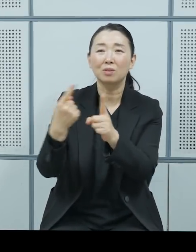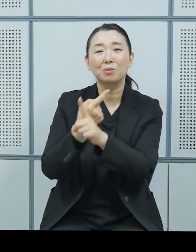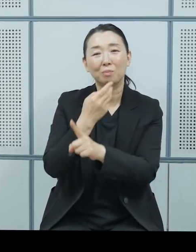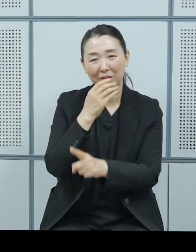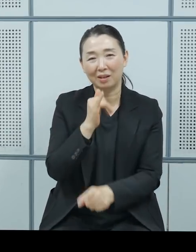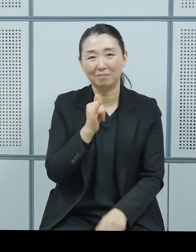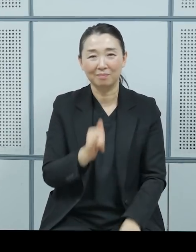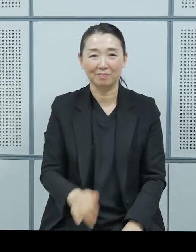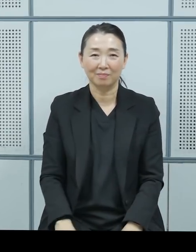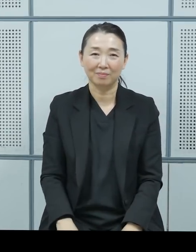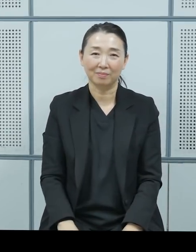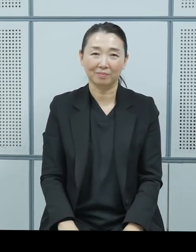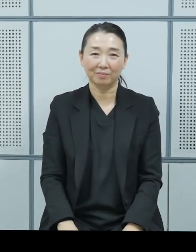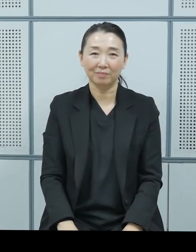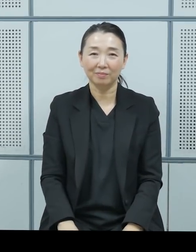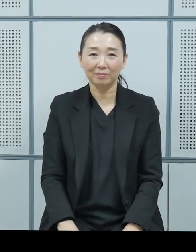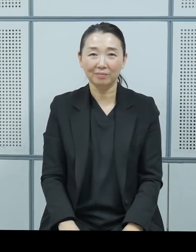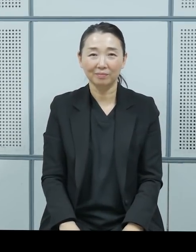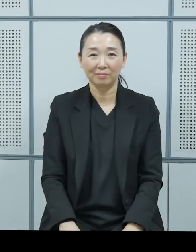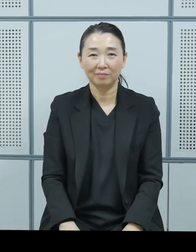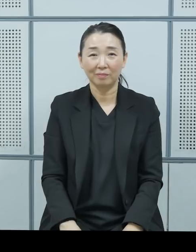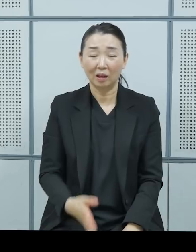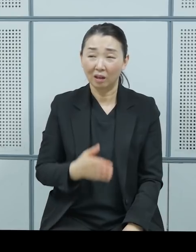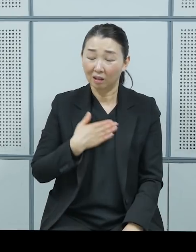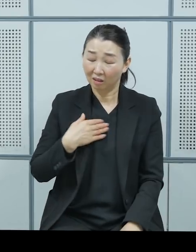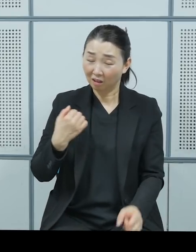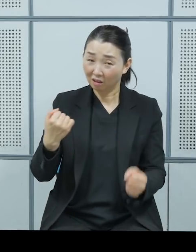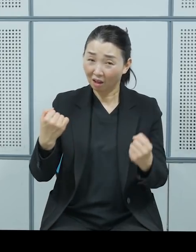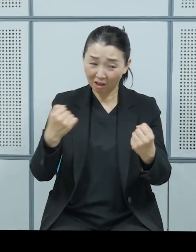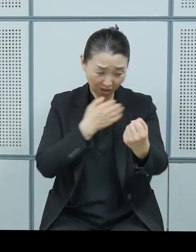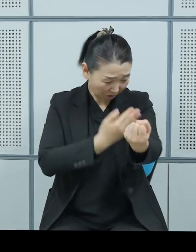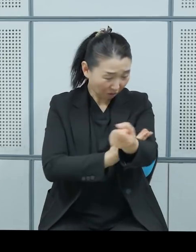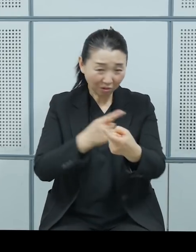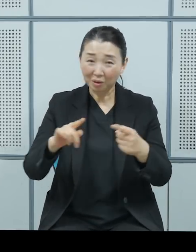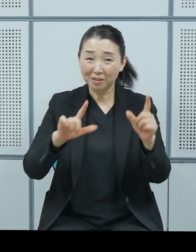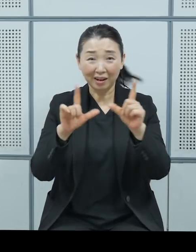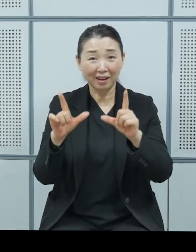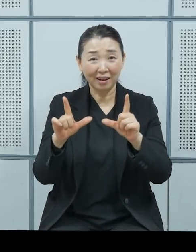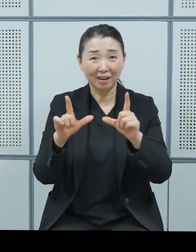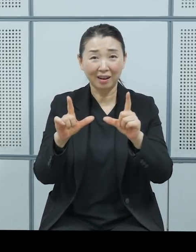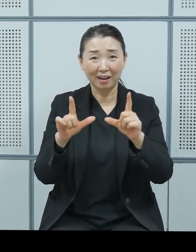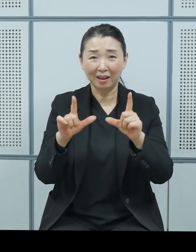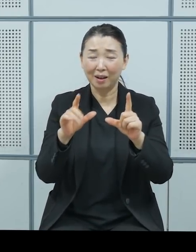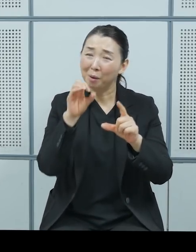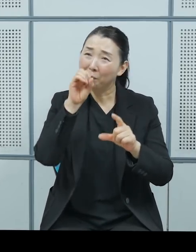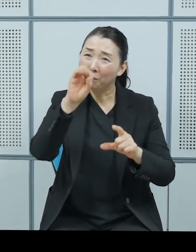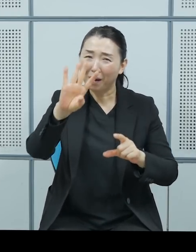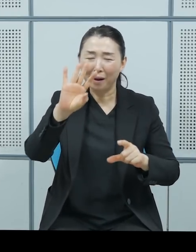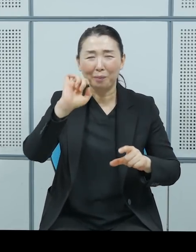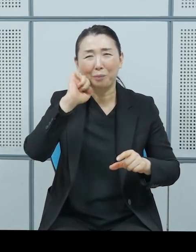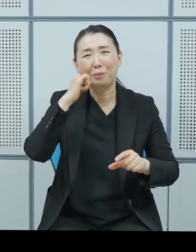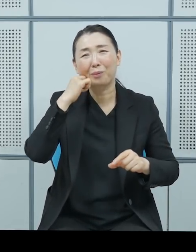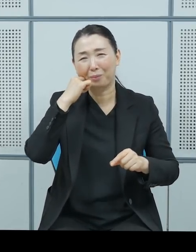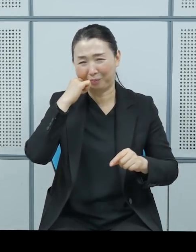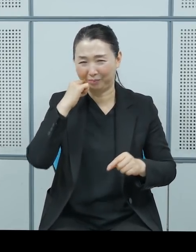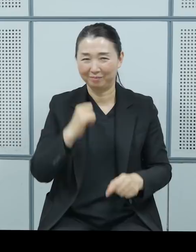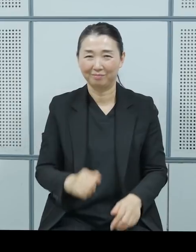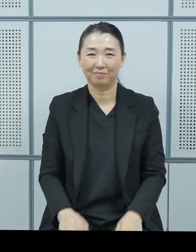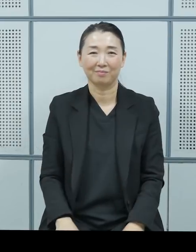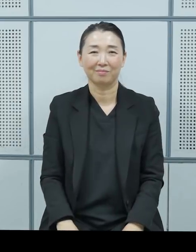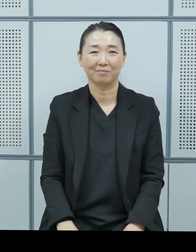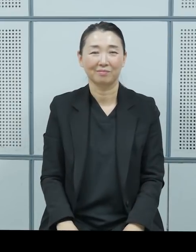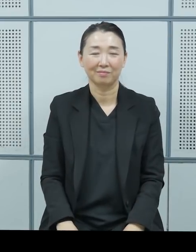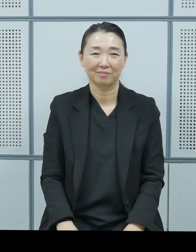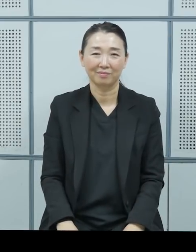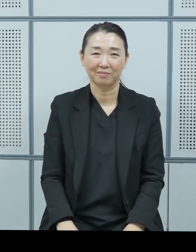있었어요. 네. 그러니까 저는 뭐 제 힘으로 살았다 이런 얘기는 꺼낼 수도 없어요. 꺼낼 수도 없어요.